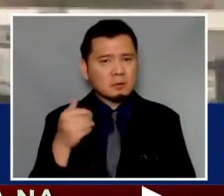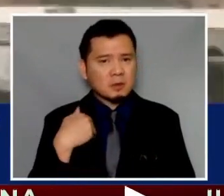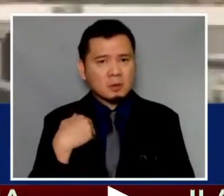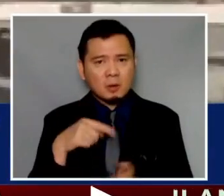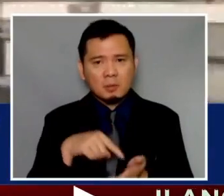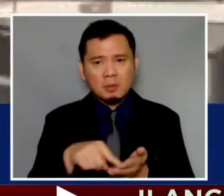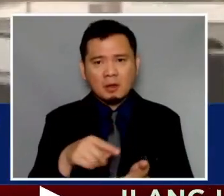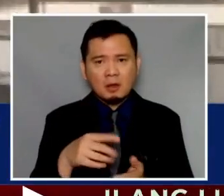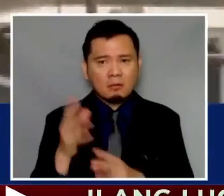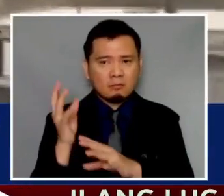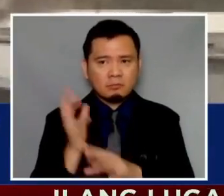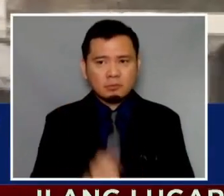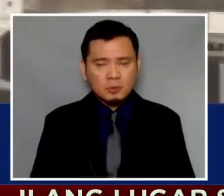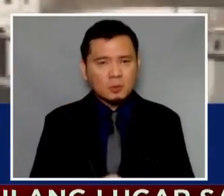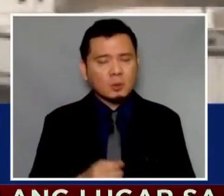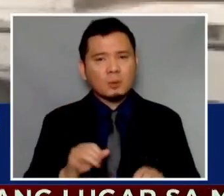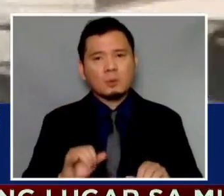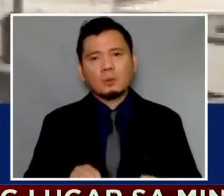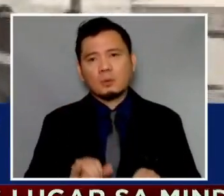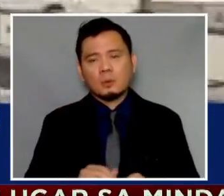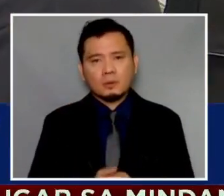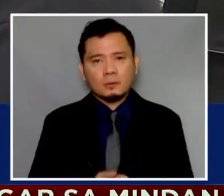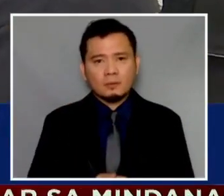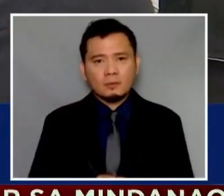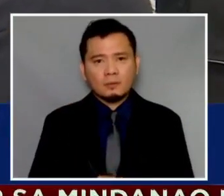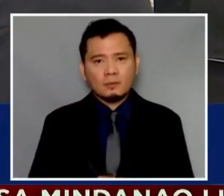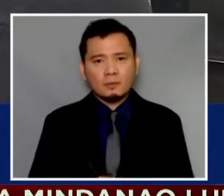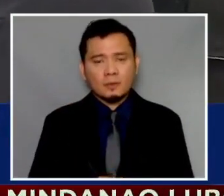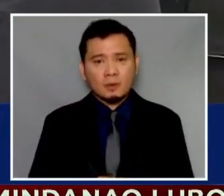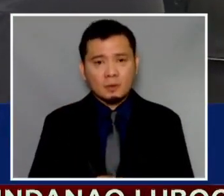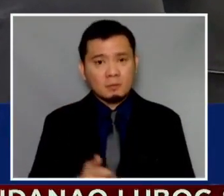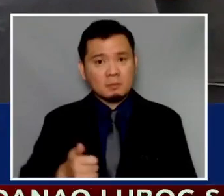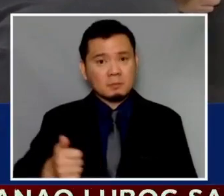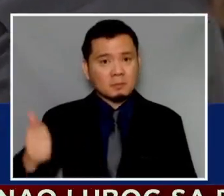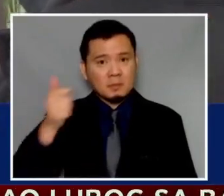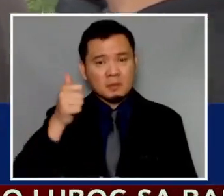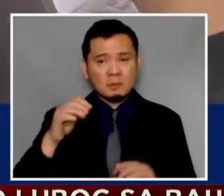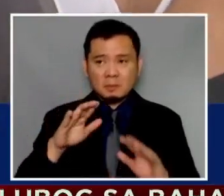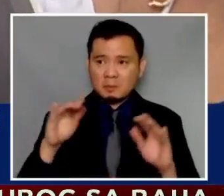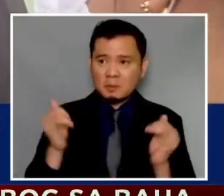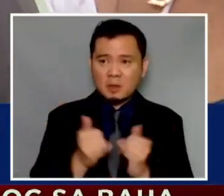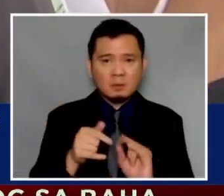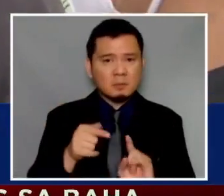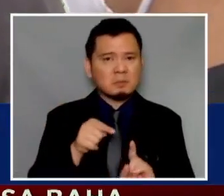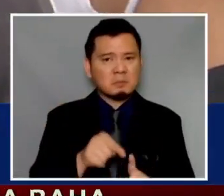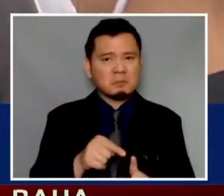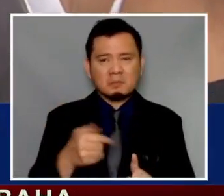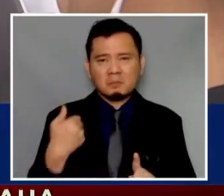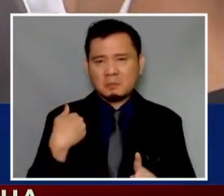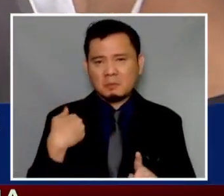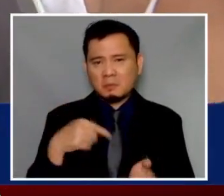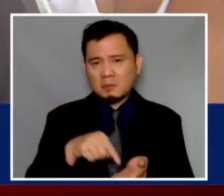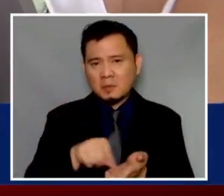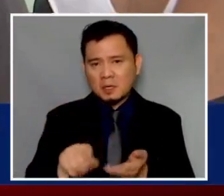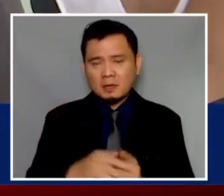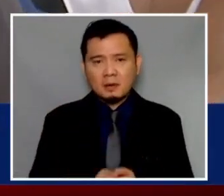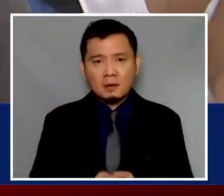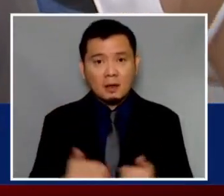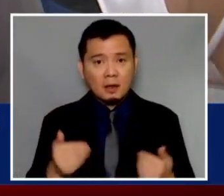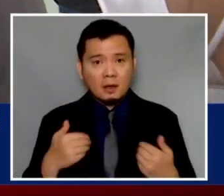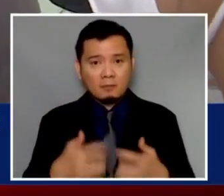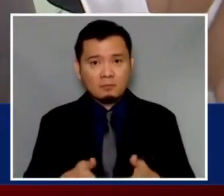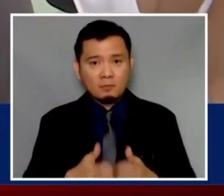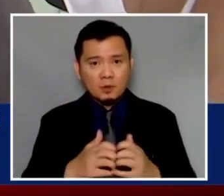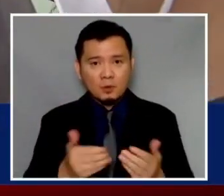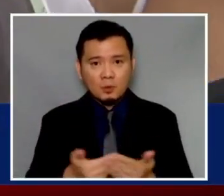nababayaran ng 3 malalaking Saudi employers. Nauna nang sinabi ng kalihim ng bagong Department of Migrant Workers,